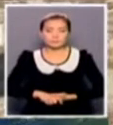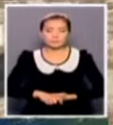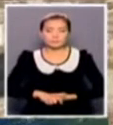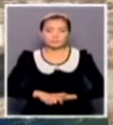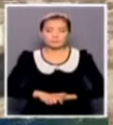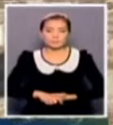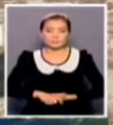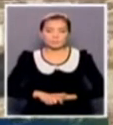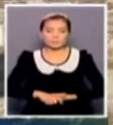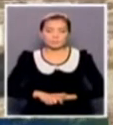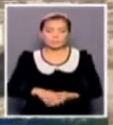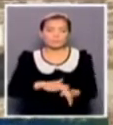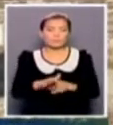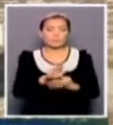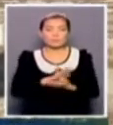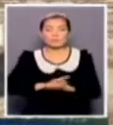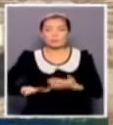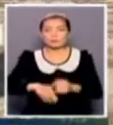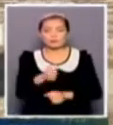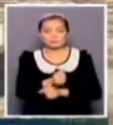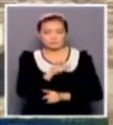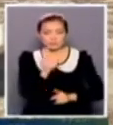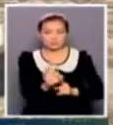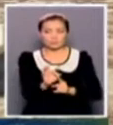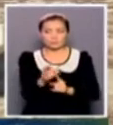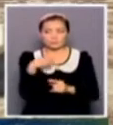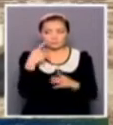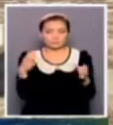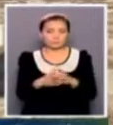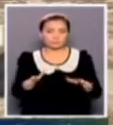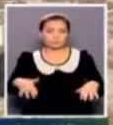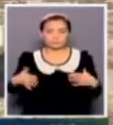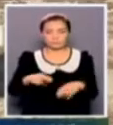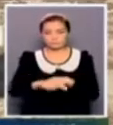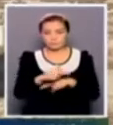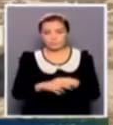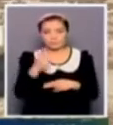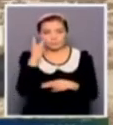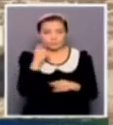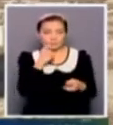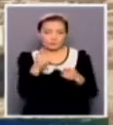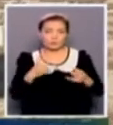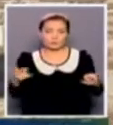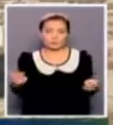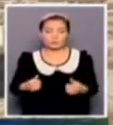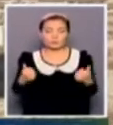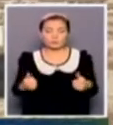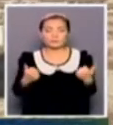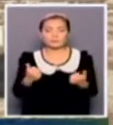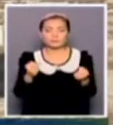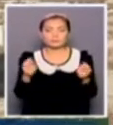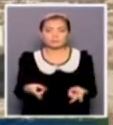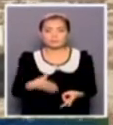задача плановой очистки. Толық тазалаудың негізгі мақсаты жеке құрам мен жаттығу сабақтары кезінде қауіпсіздікті қамтамасыз ету